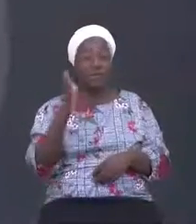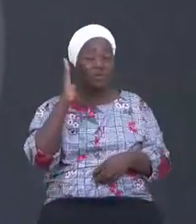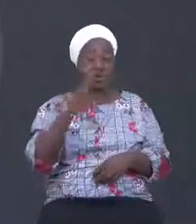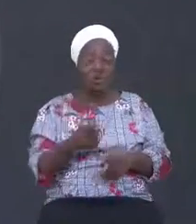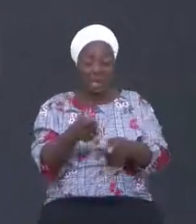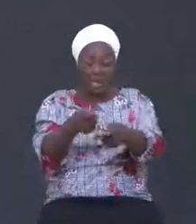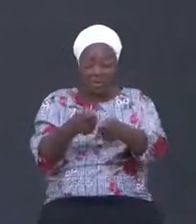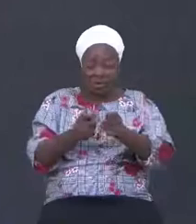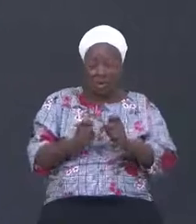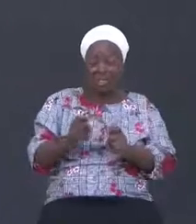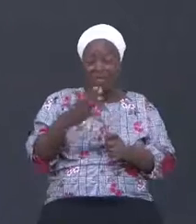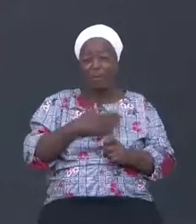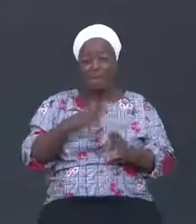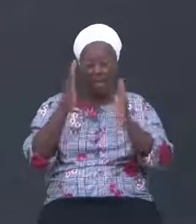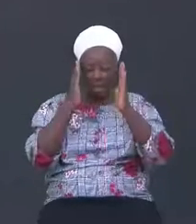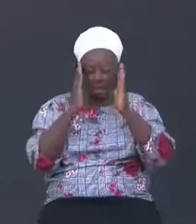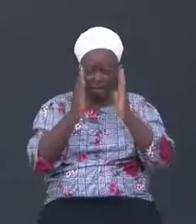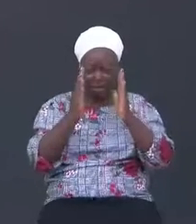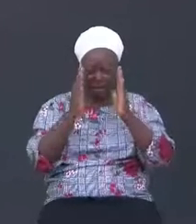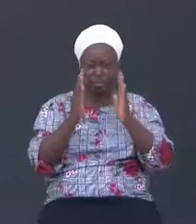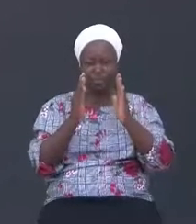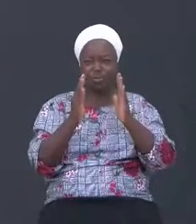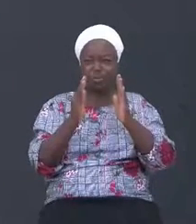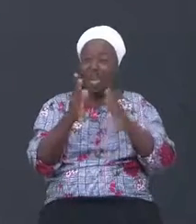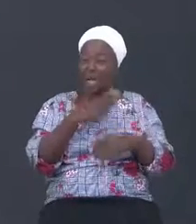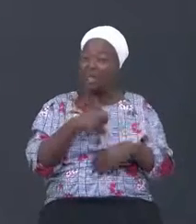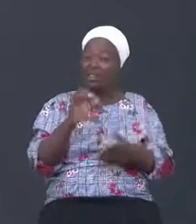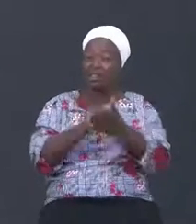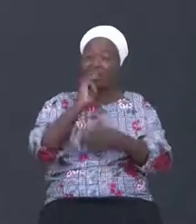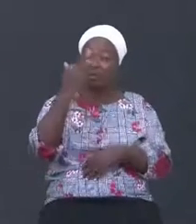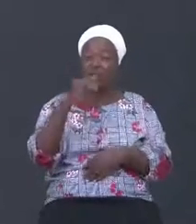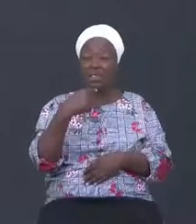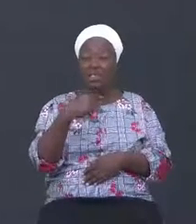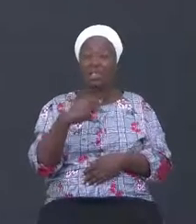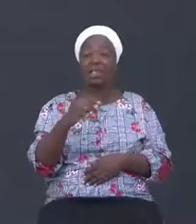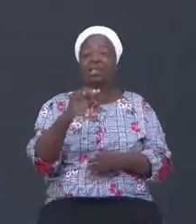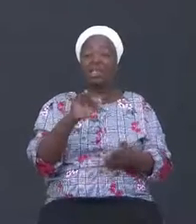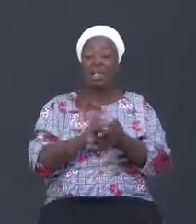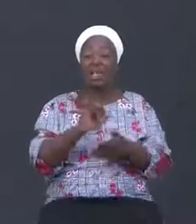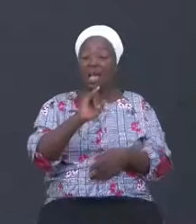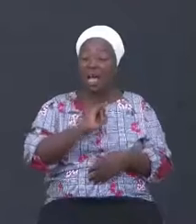peut attirer mon attention. Voilà pourquoi il dit, je sais